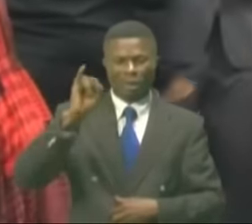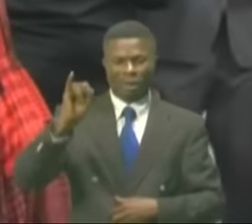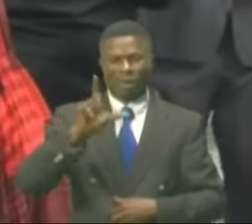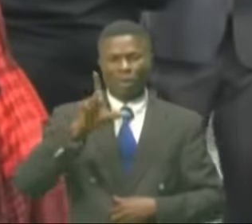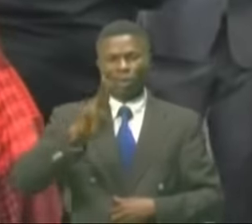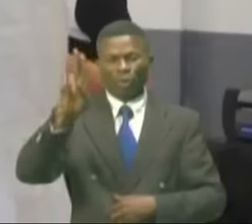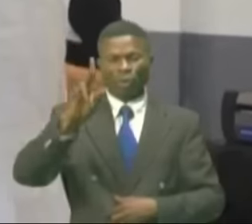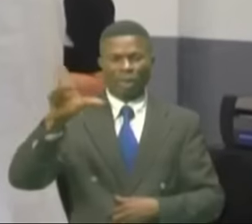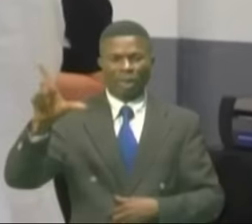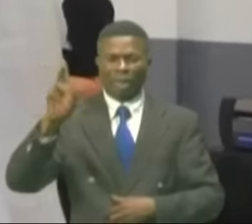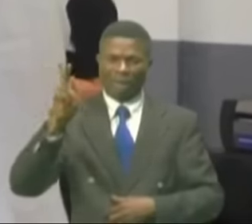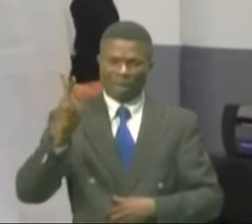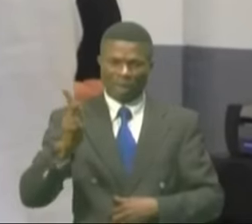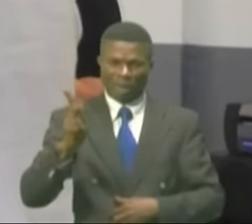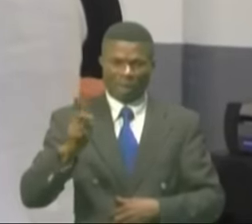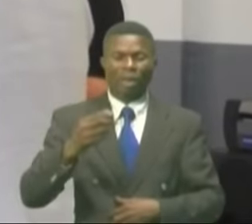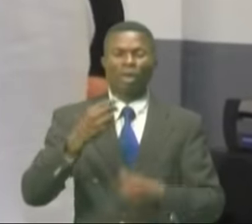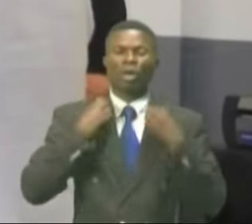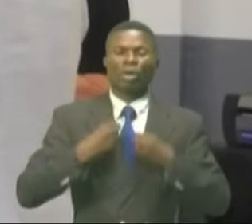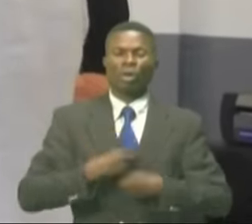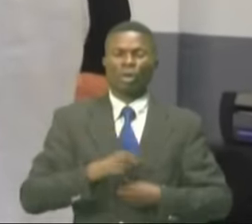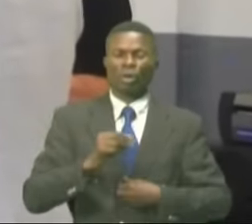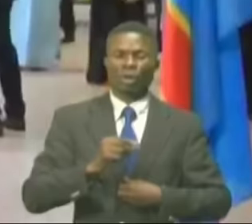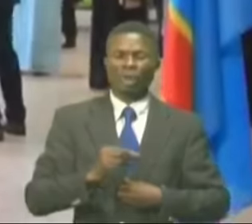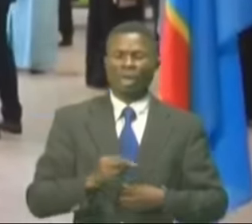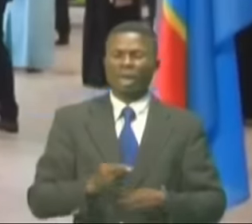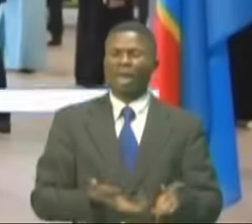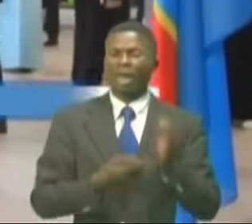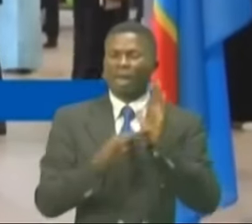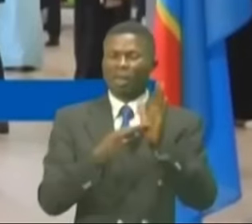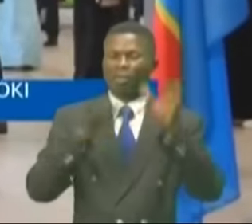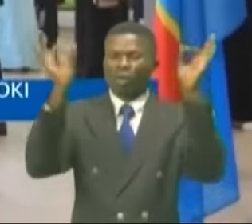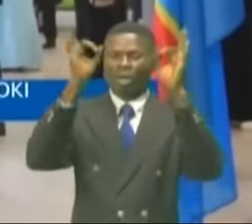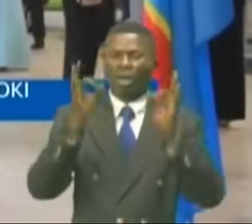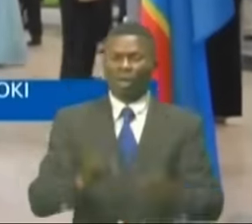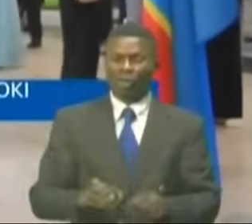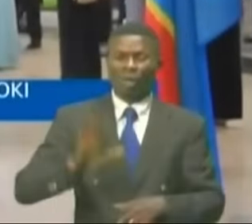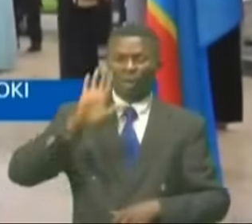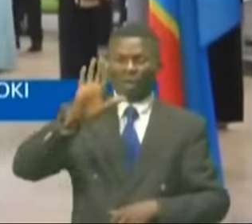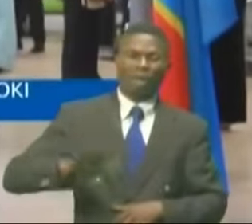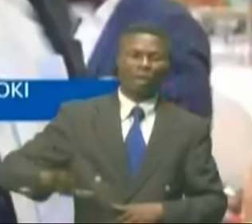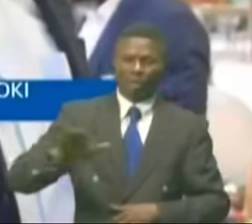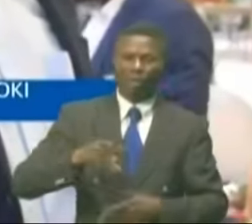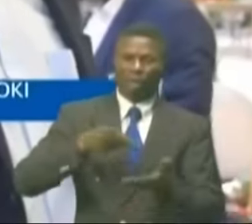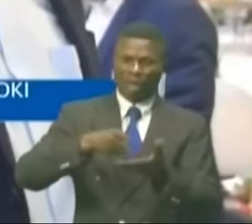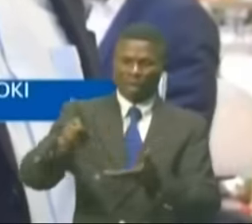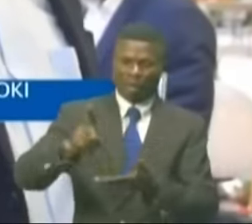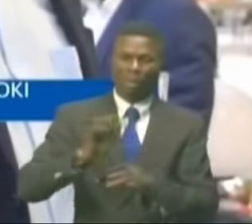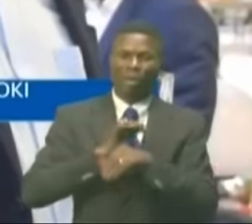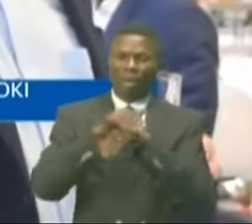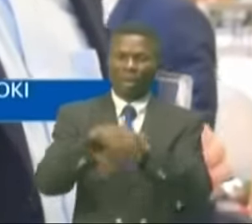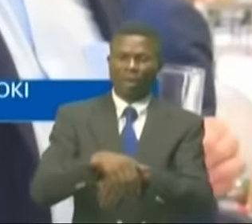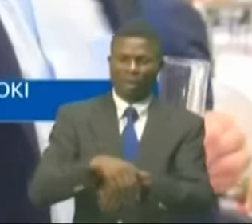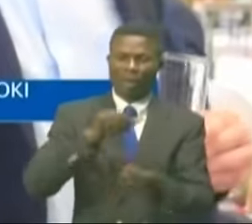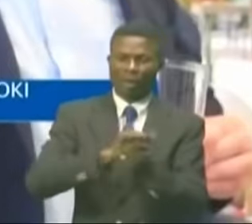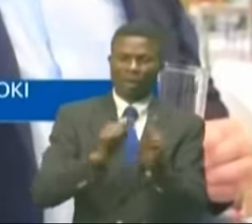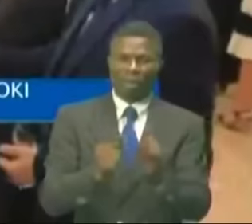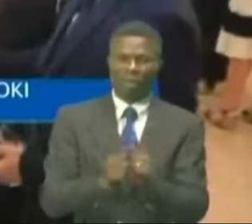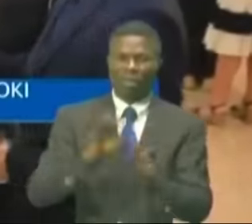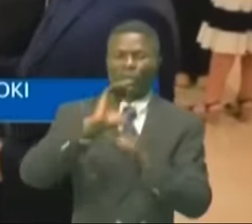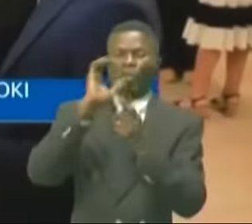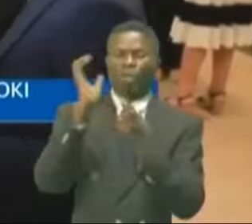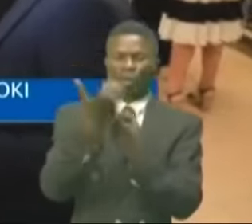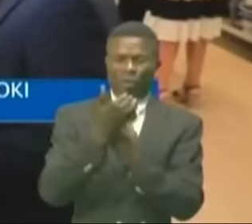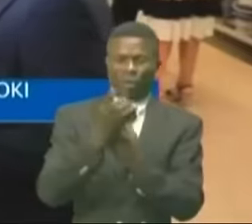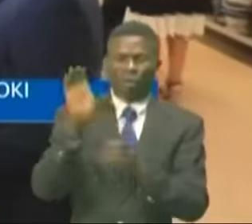Medar Bompoko. Cette médaille, une distinction de la Fédération russe, récompense la contribution dans les domaines culturels,